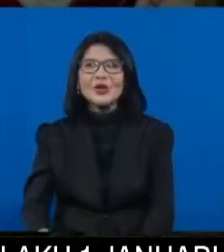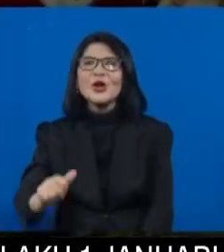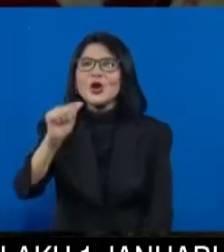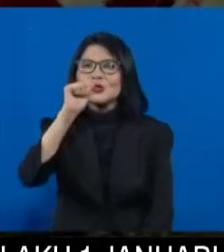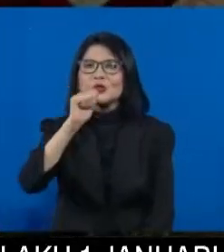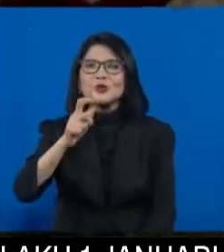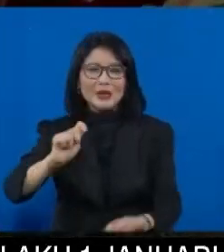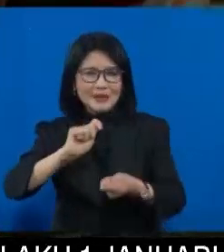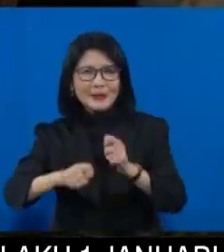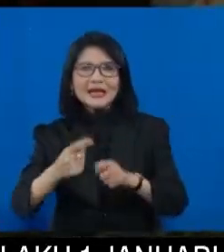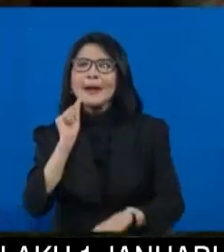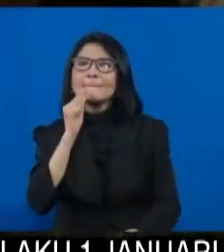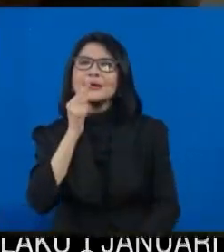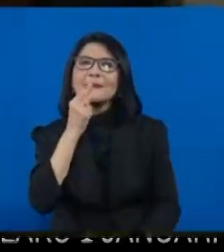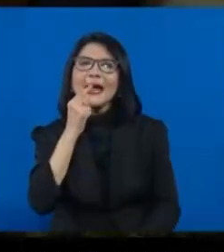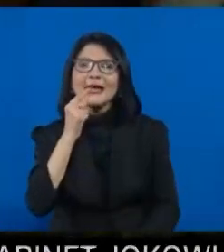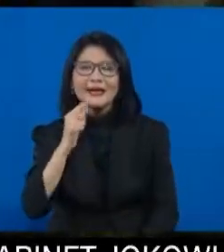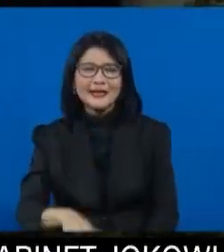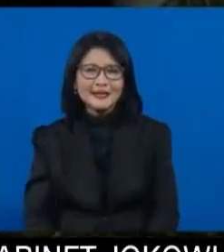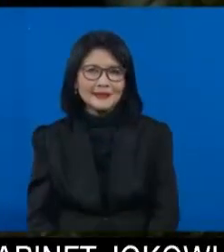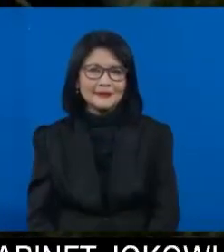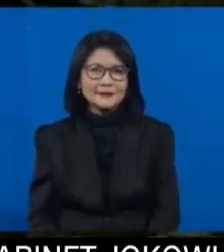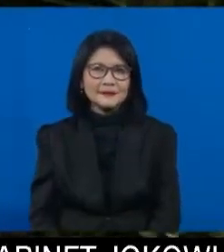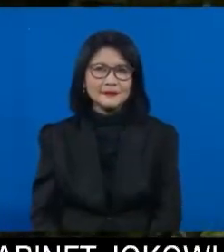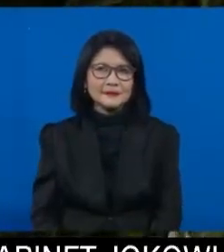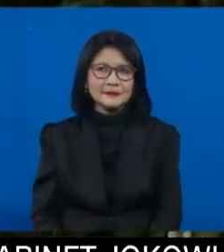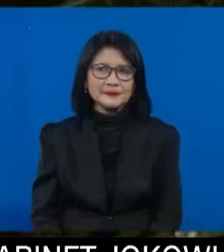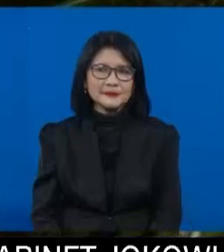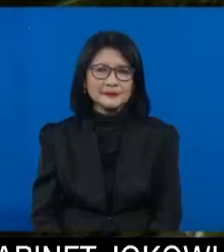permen. Ikuti terus ya. Selamat makan.